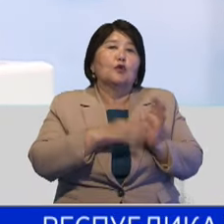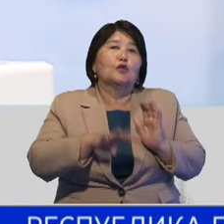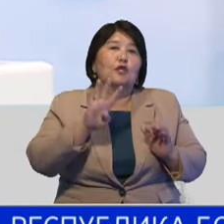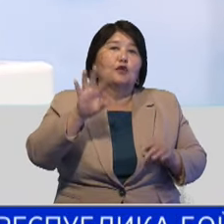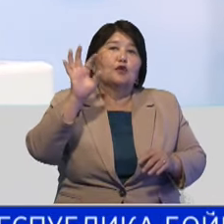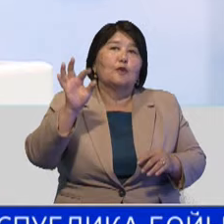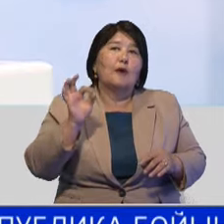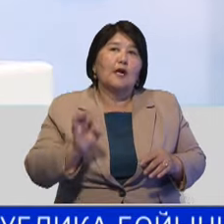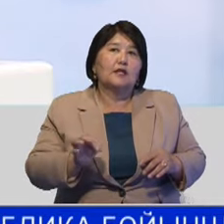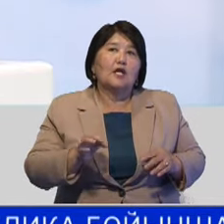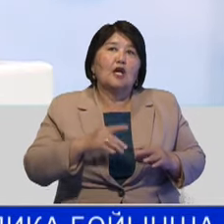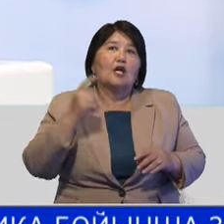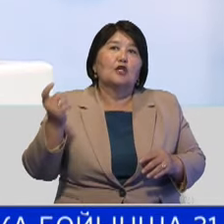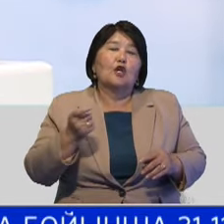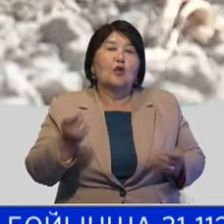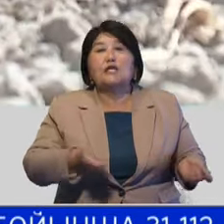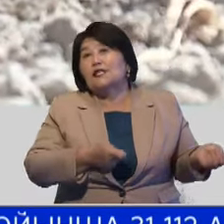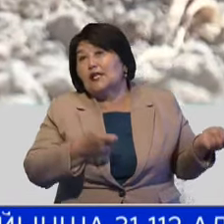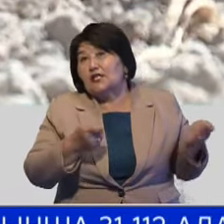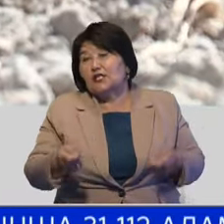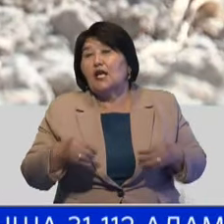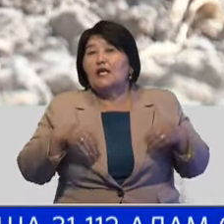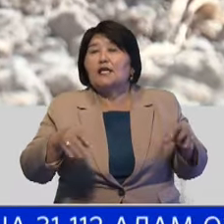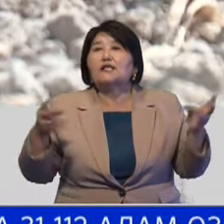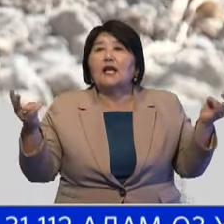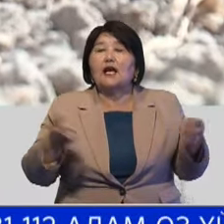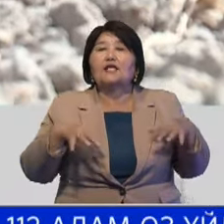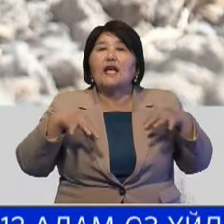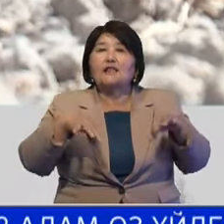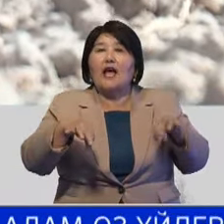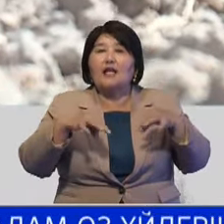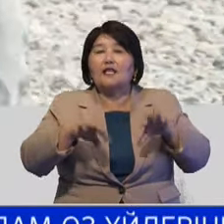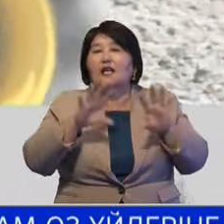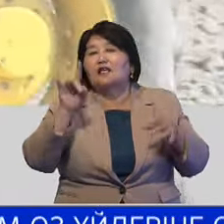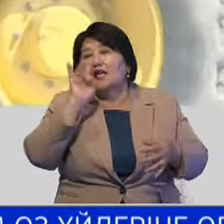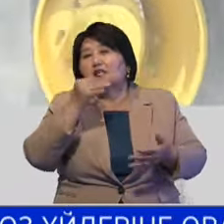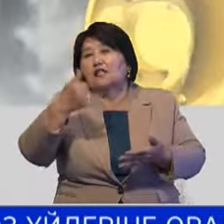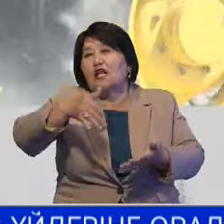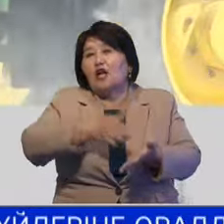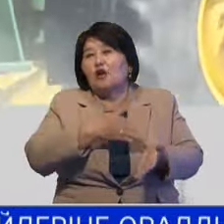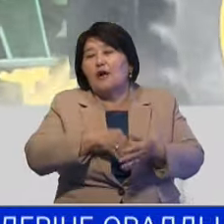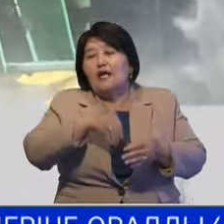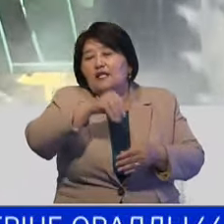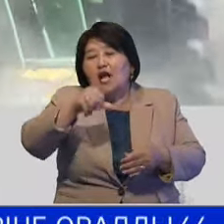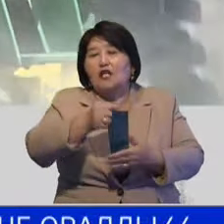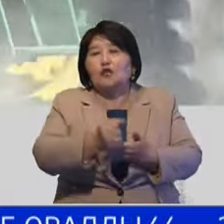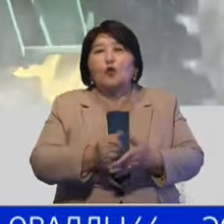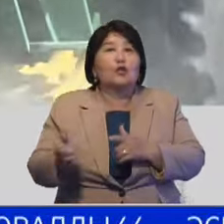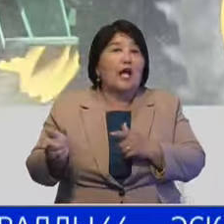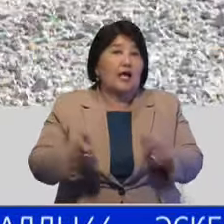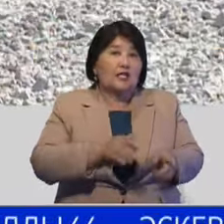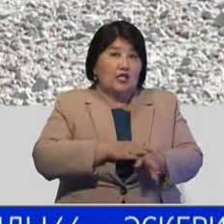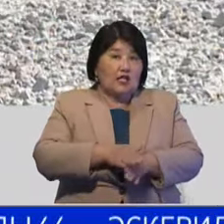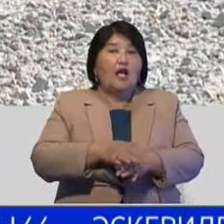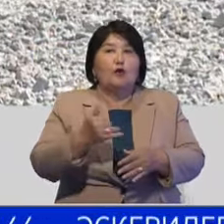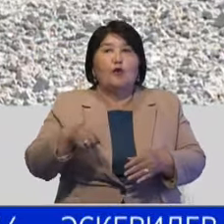94% шаруашылықтарға жеткізілді. Егіске қажетті техника, жанар жағармай, тыңайтқыш қоры да жеткілікті. Ендігі